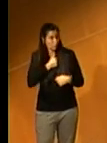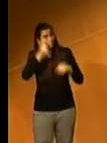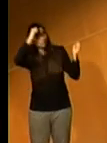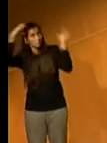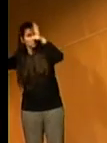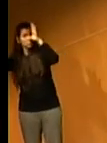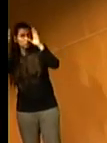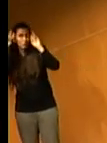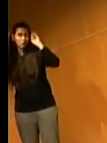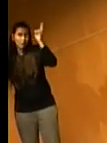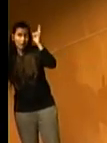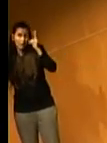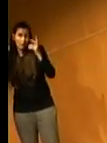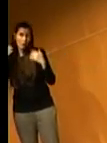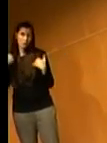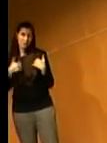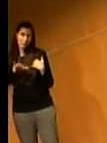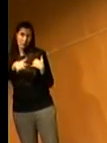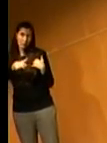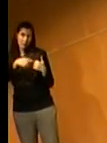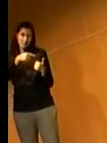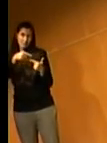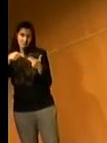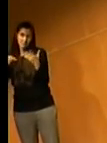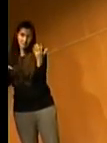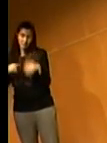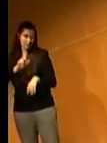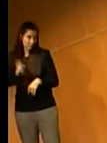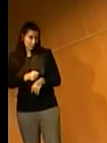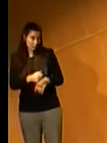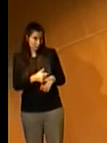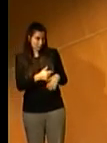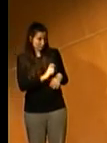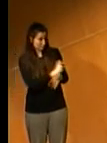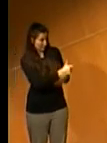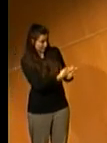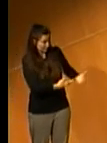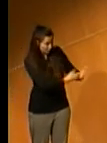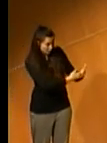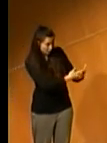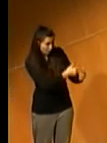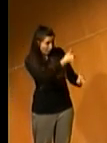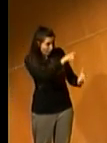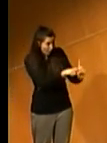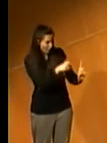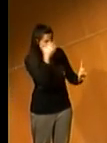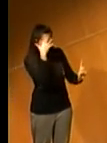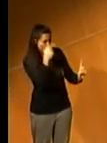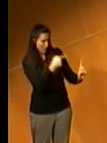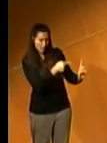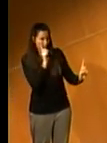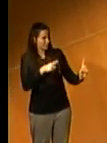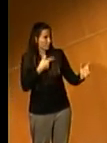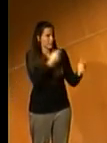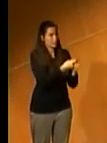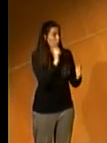de chaque handicap, mais voilà, il faudra s'adapter à chaque enfant qu'on va accompagner parce que chaque enfant sera différent. On n'accompagne